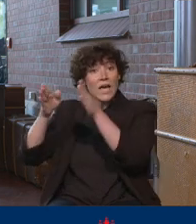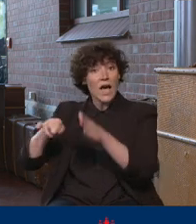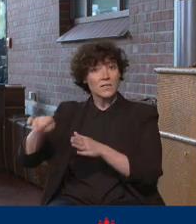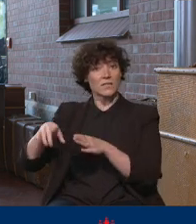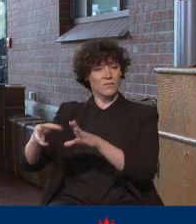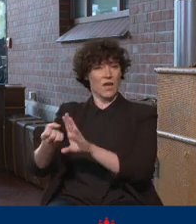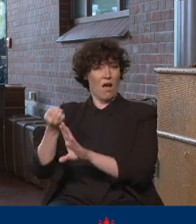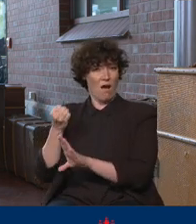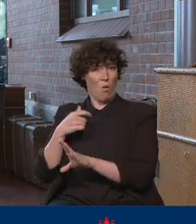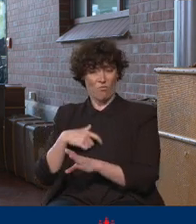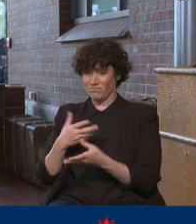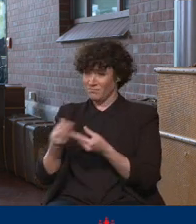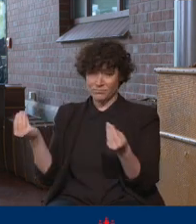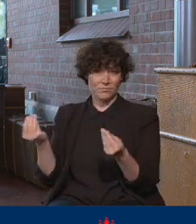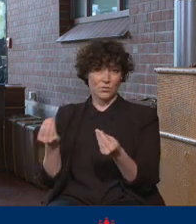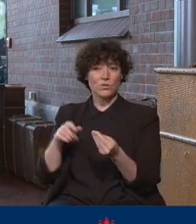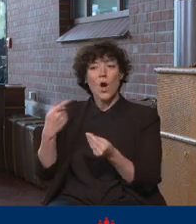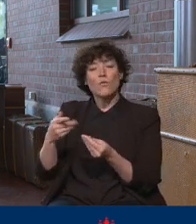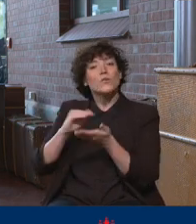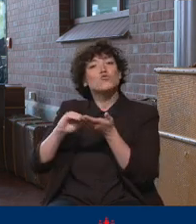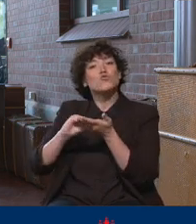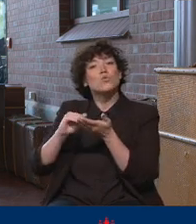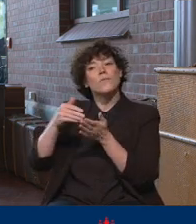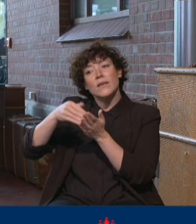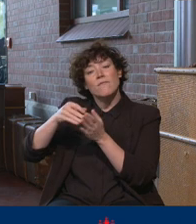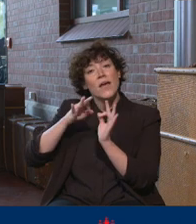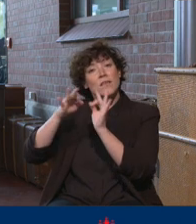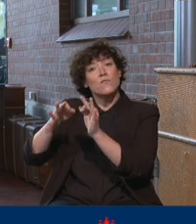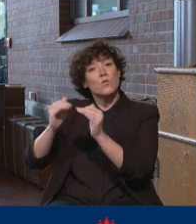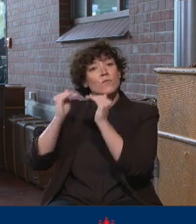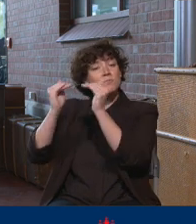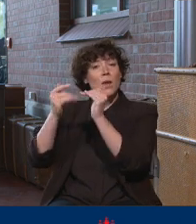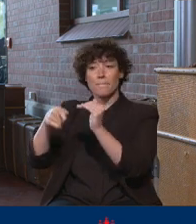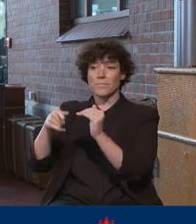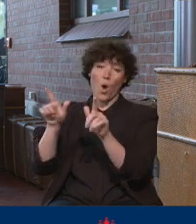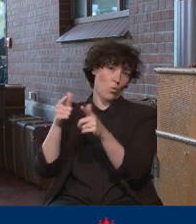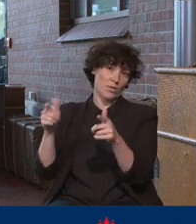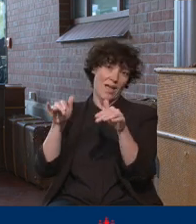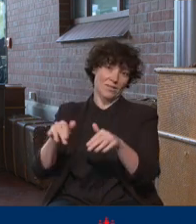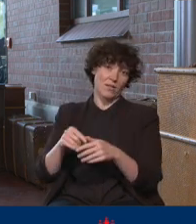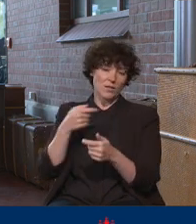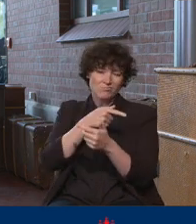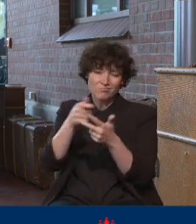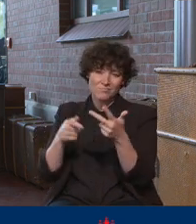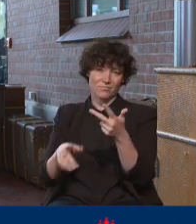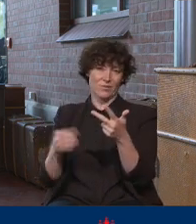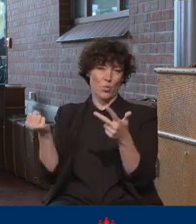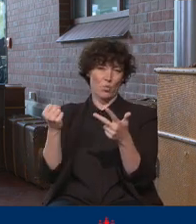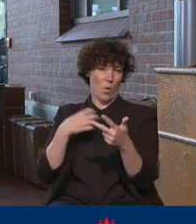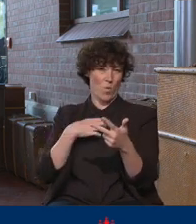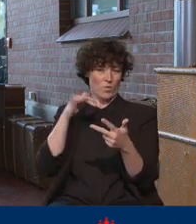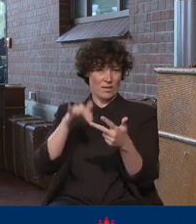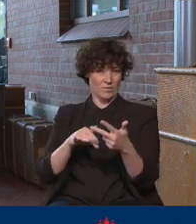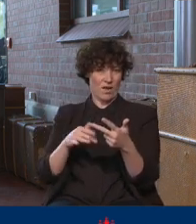keine weiterführende schule im stadtteil das sind die großen probleme in einem der ärmsten stadtteile hamburgs der stadtteil